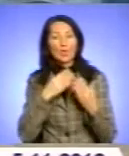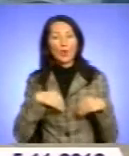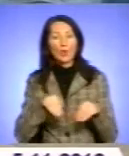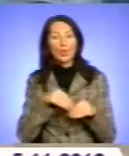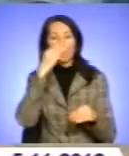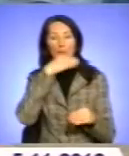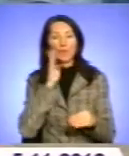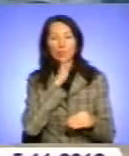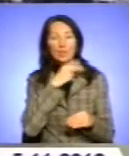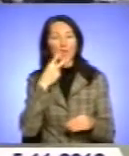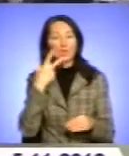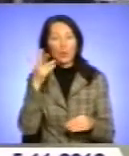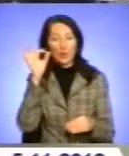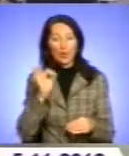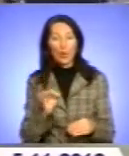25,53%, УДАР –